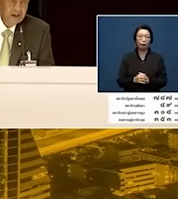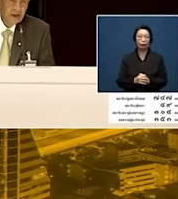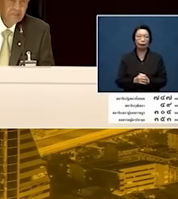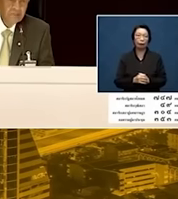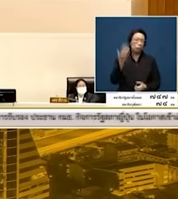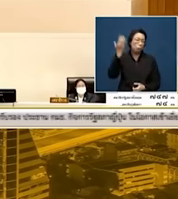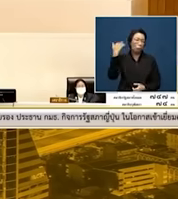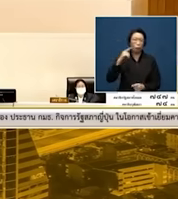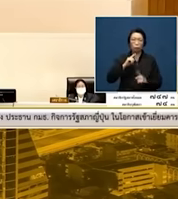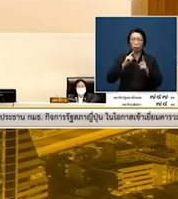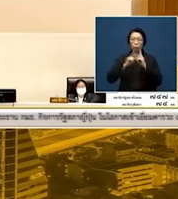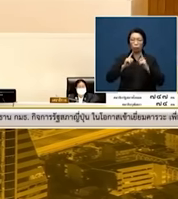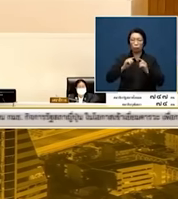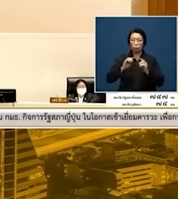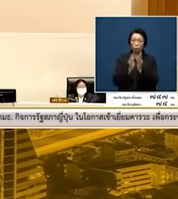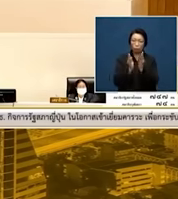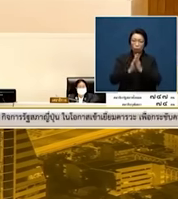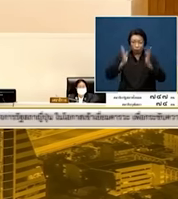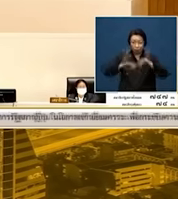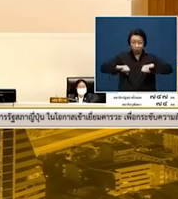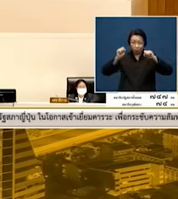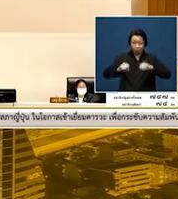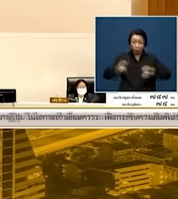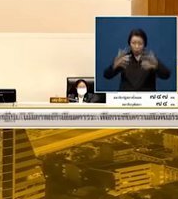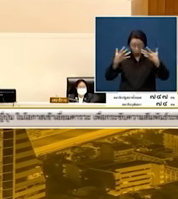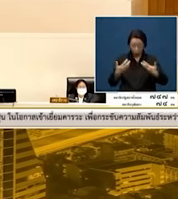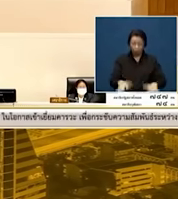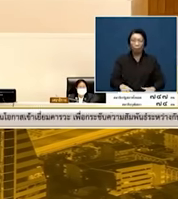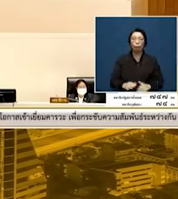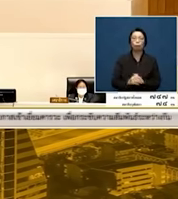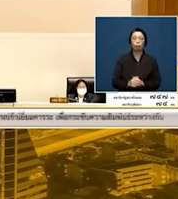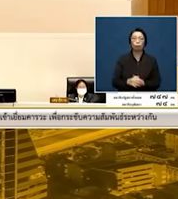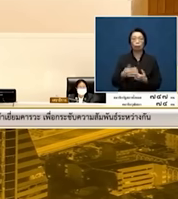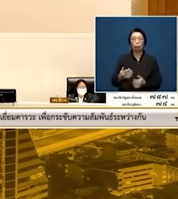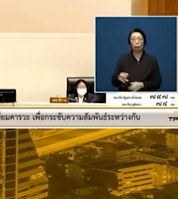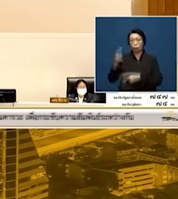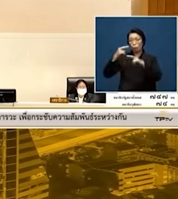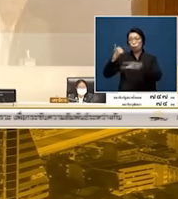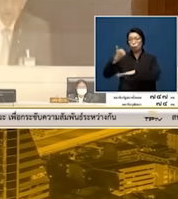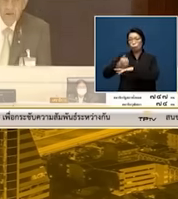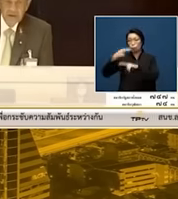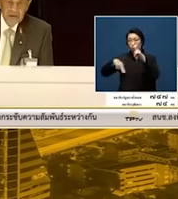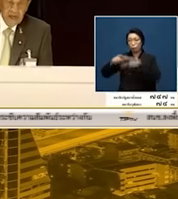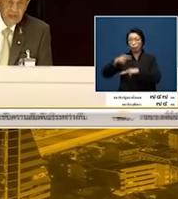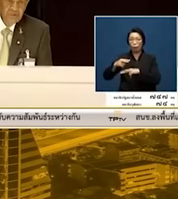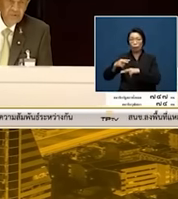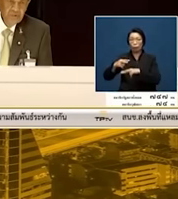จบไปแล้วนะ จบไปแล้ว แต่ดันมีคนไปร้องทางผู้ตรวจการแผ่นดินไงผู้ตรวจการแผ่นดินก็เลยไปยื่นให้ศาลรัฐธรร